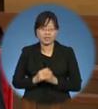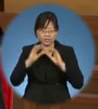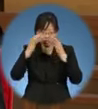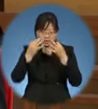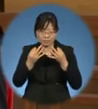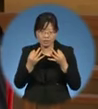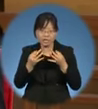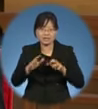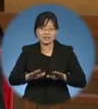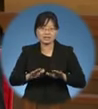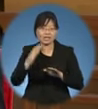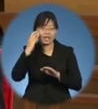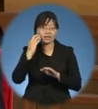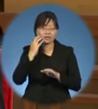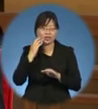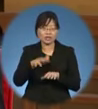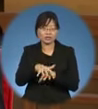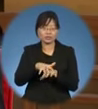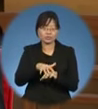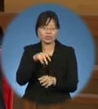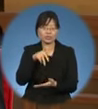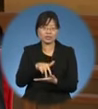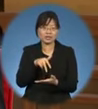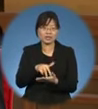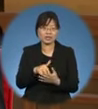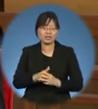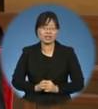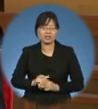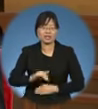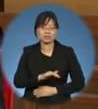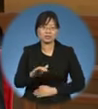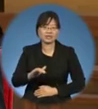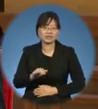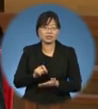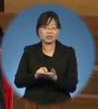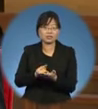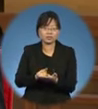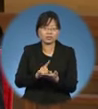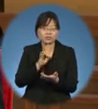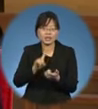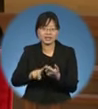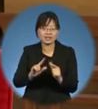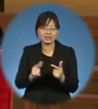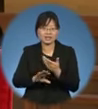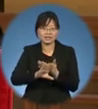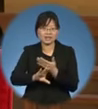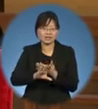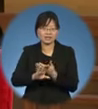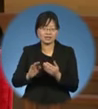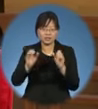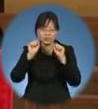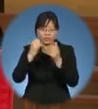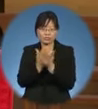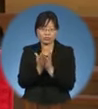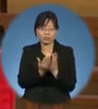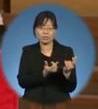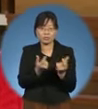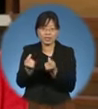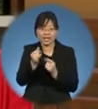예. 우리나라의 이제 구조적으로 우리나라 그 축구뿐만이 아니고 다른 종목도